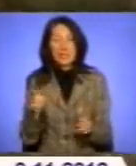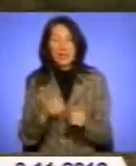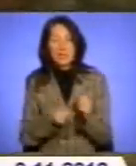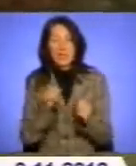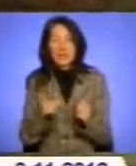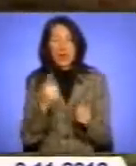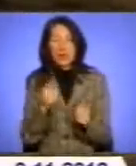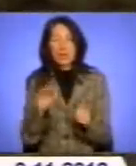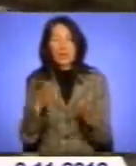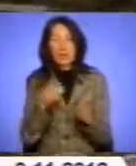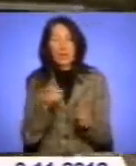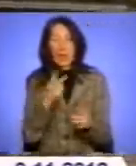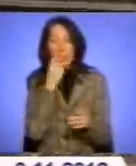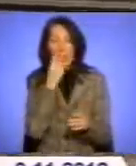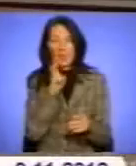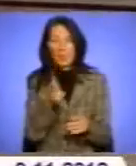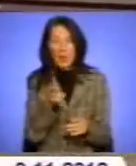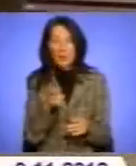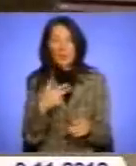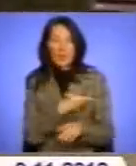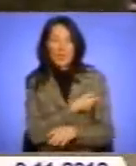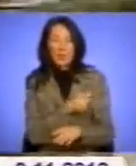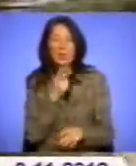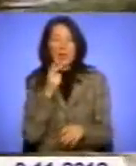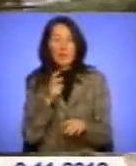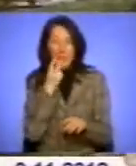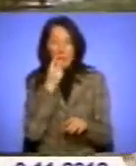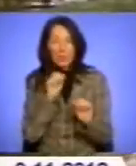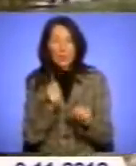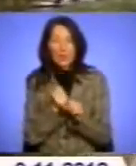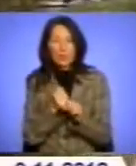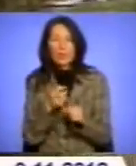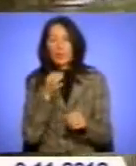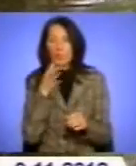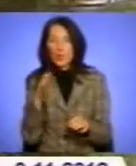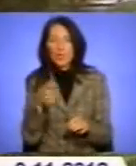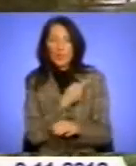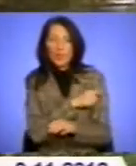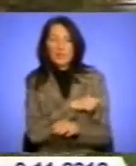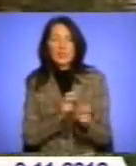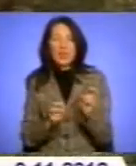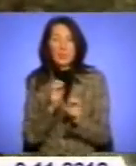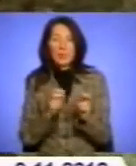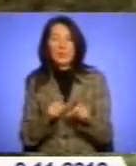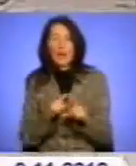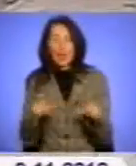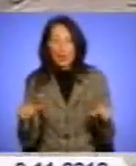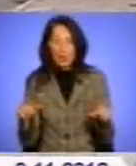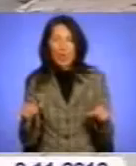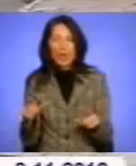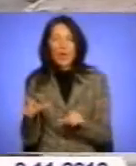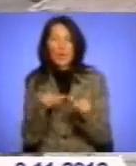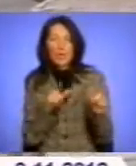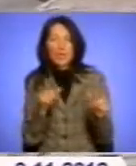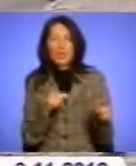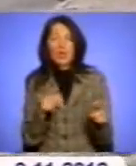один випадок грипу Б. Щеплення від грипу можна зробити у будь-якій поліклініці. На підприємства та установи виїжджає